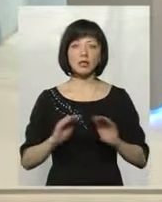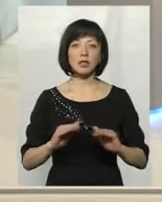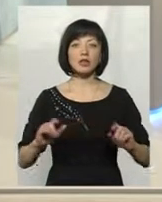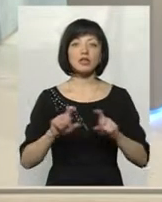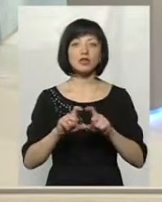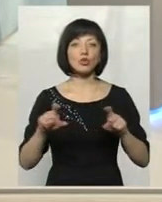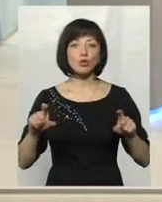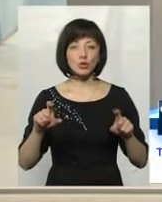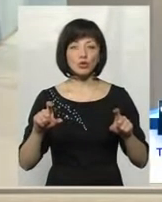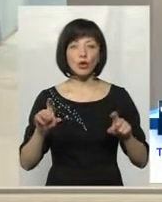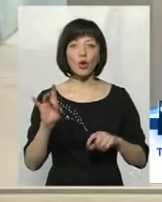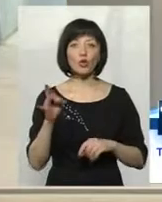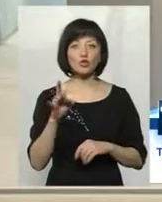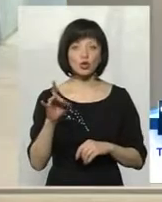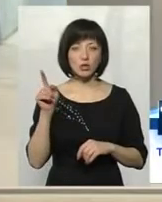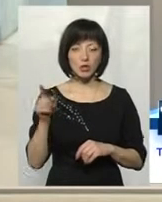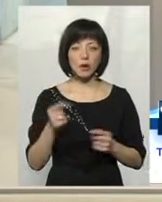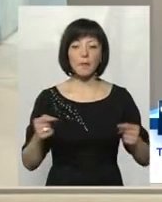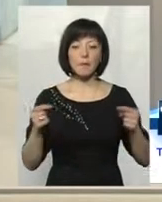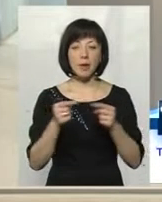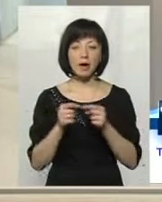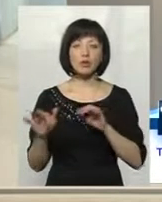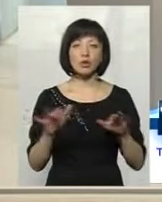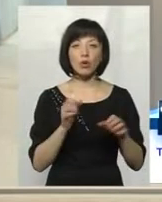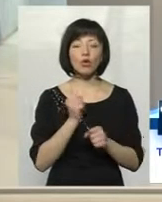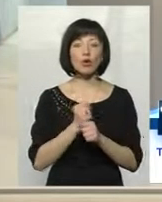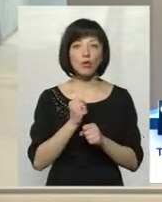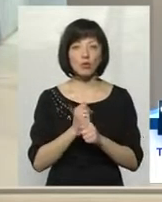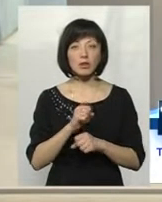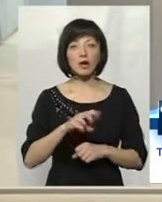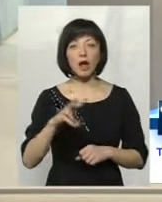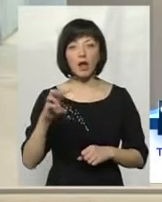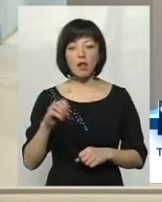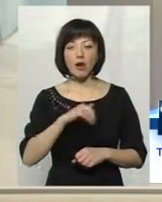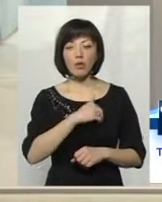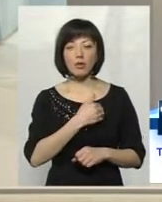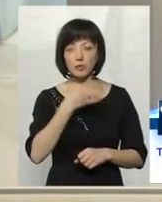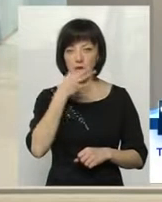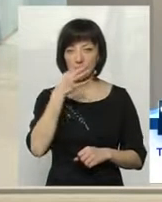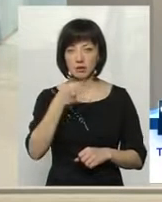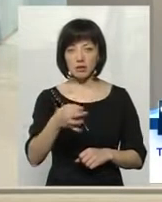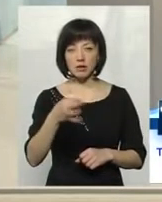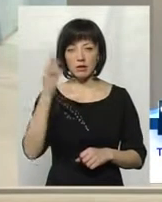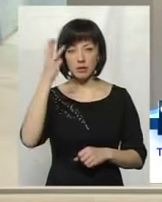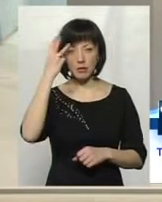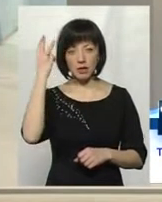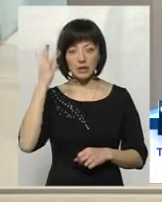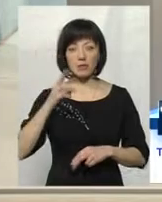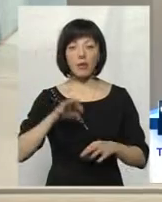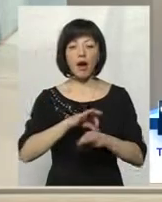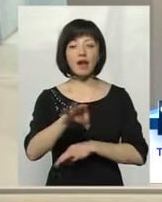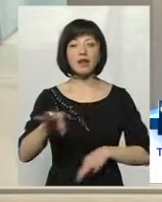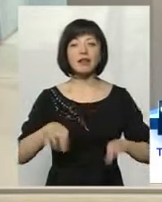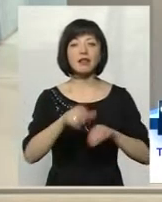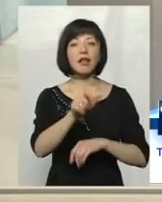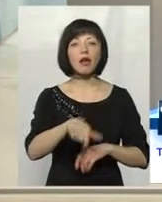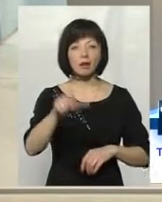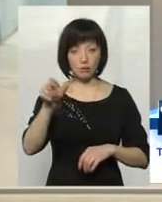садочок в Рожичні. Тобто певні кроки робляться. Але я хотів би закинути хмельницьким архітекторам, які